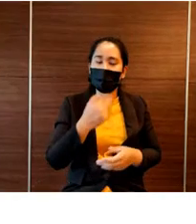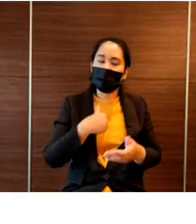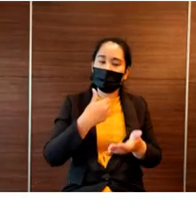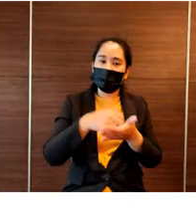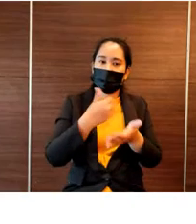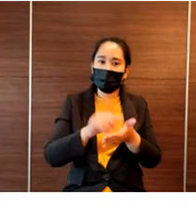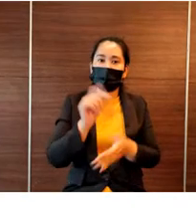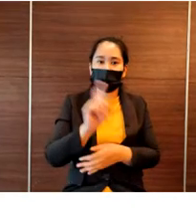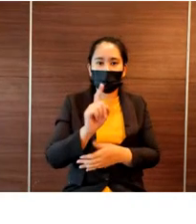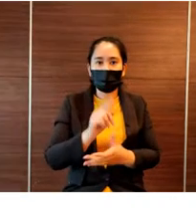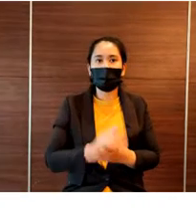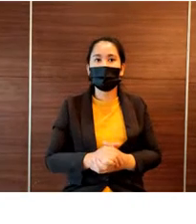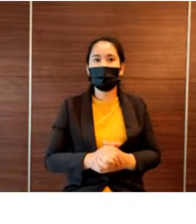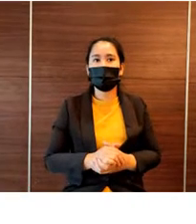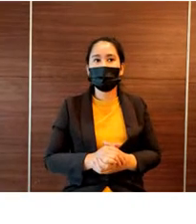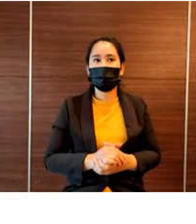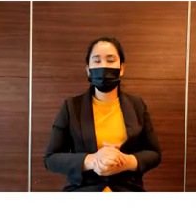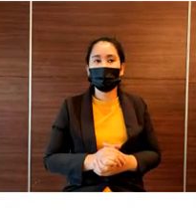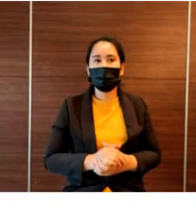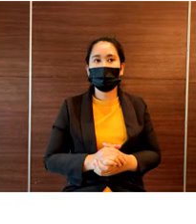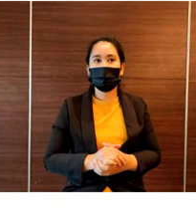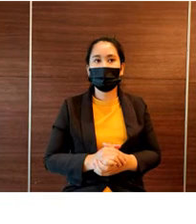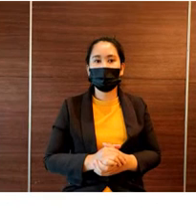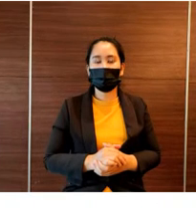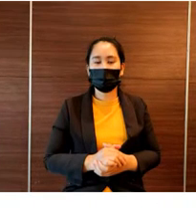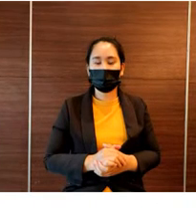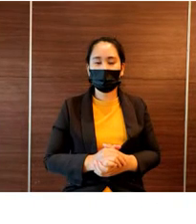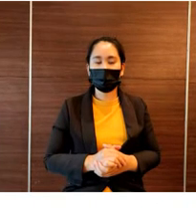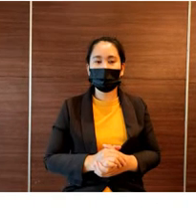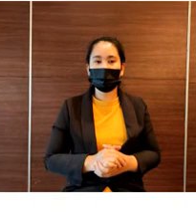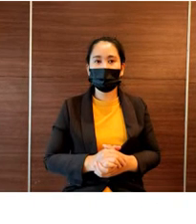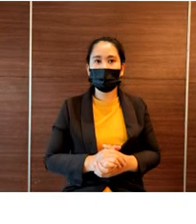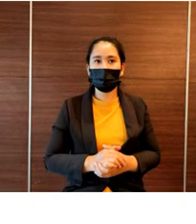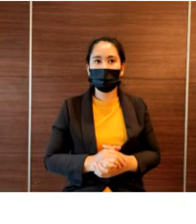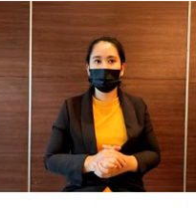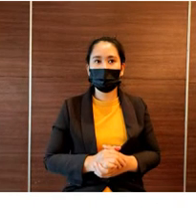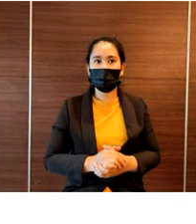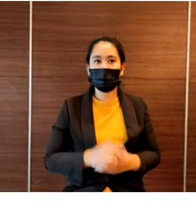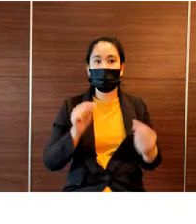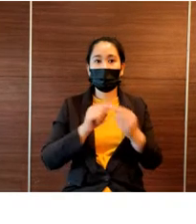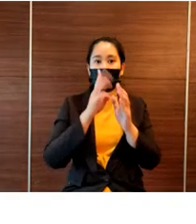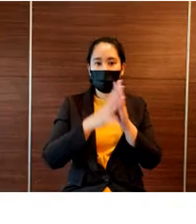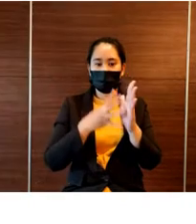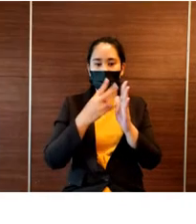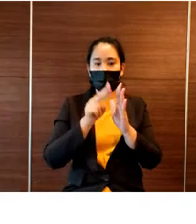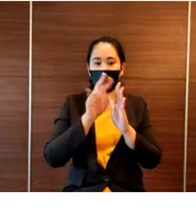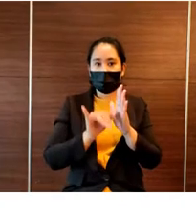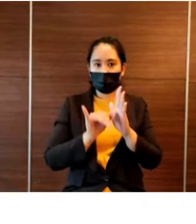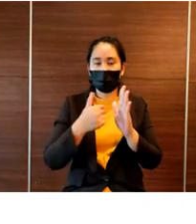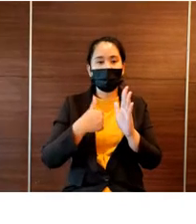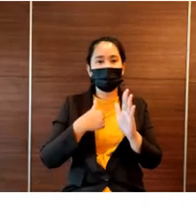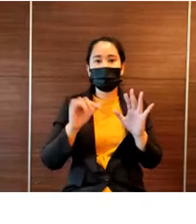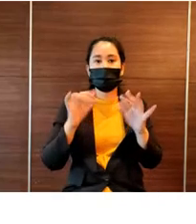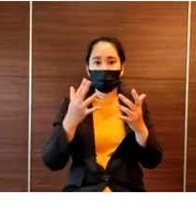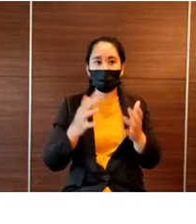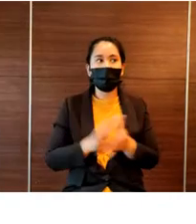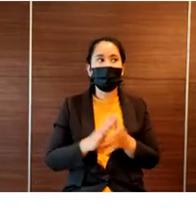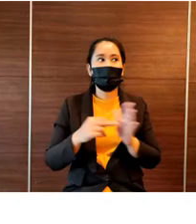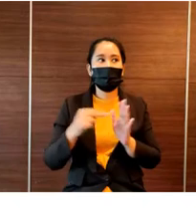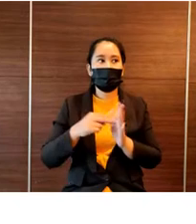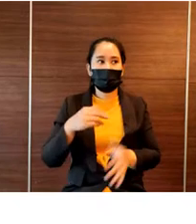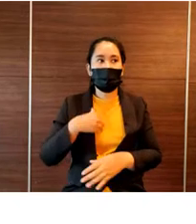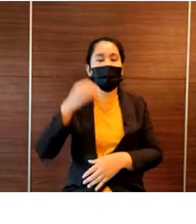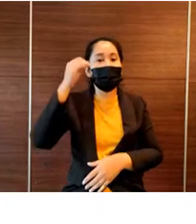บไหน อาร์มอาจจะไม่ได้มีมุมมองทางด้านนโยบายหรือคือด้วยตัวอาร์มเองเนี่ยก็ไม่ได้มีความ